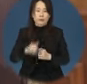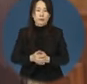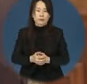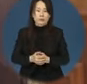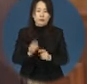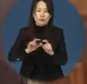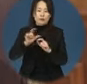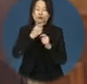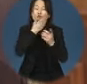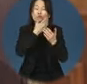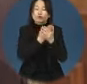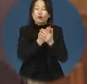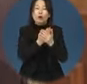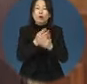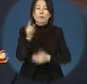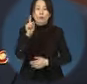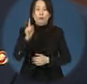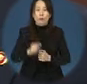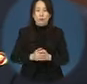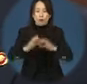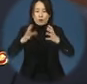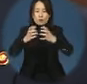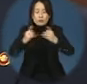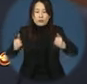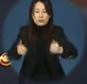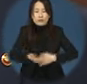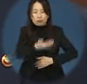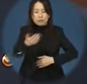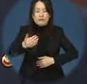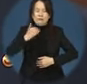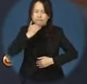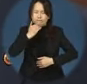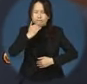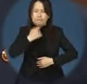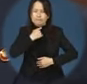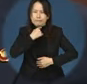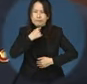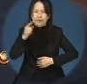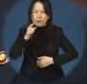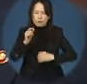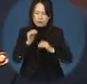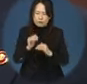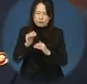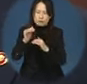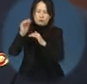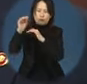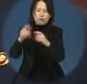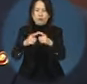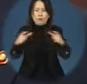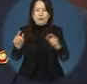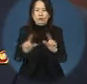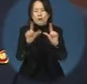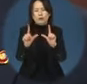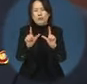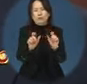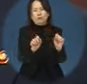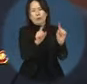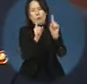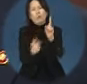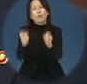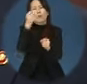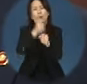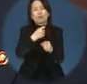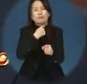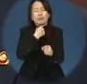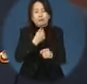중요한 것 중에 하나는 국민 분들께서 지금 기대하고 소망하는 게 단계적 일상 회복입니다 그러나 걸어라 그렇습니다 적으로